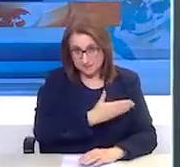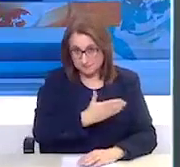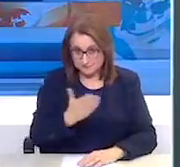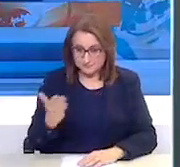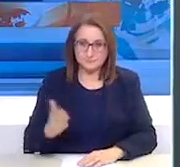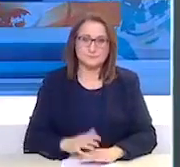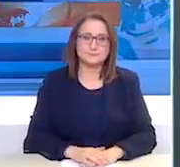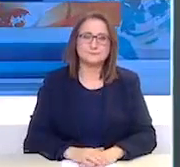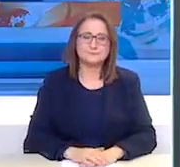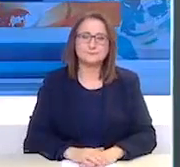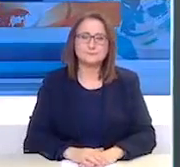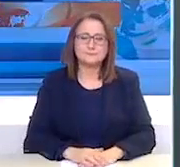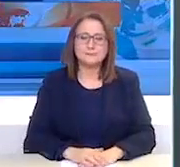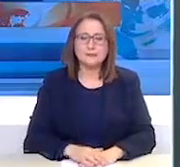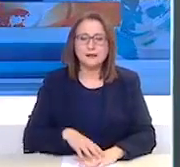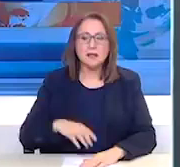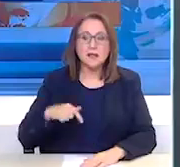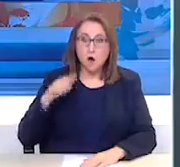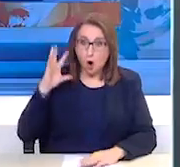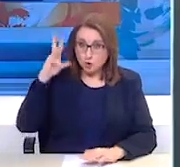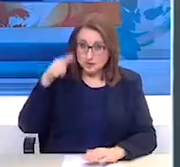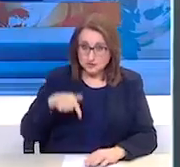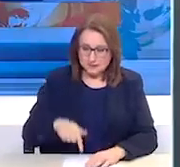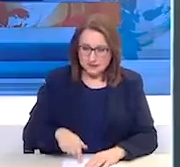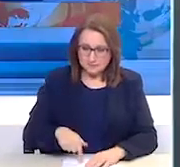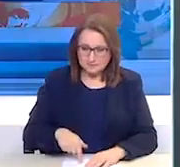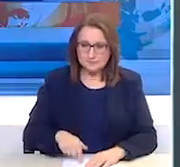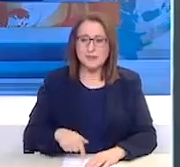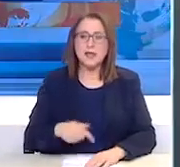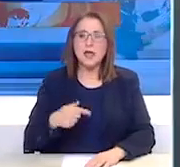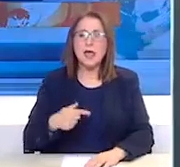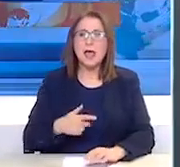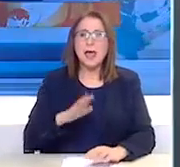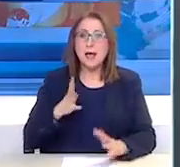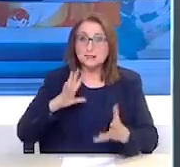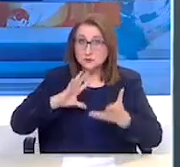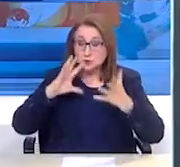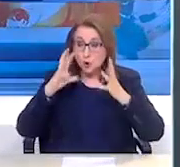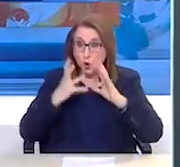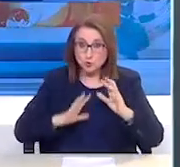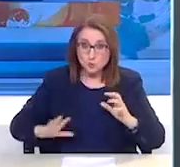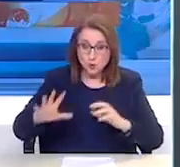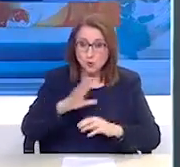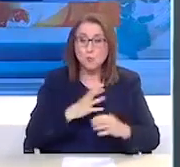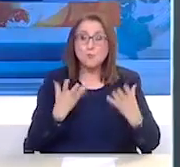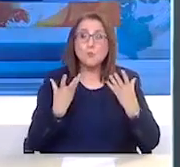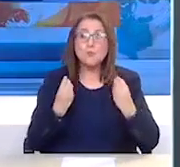Ως σήμερα, περισσότερα από 1.140.000 κρούσματα του νέου κορονοϊού έχουν καταγραφεί παγκοσμίως,